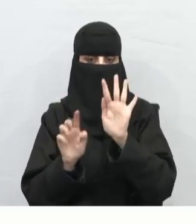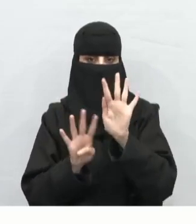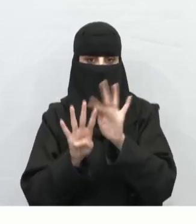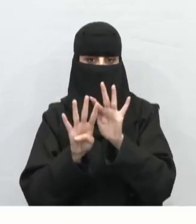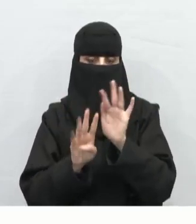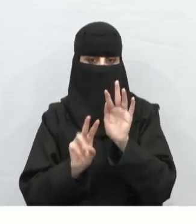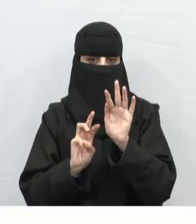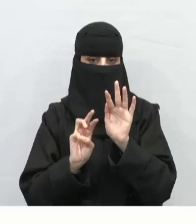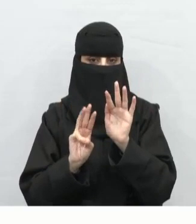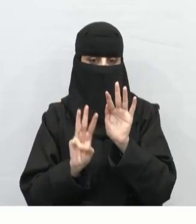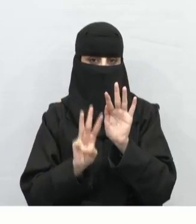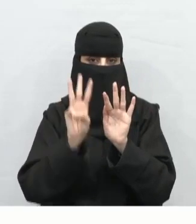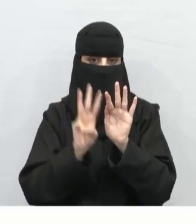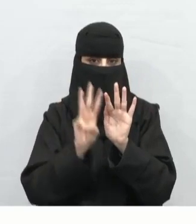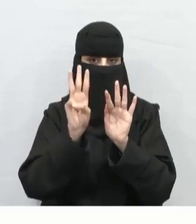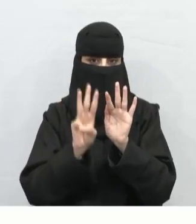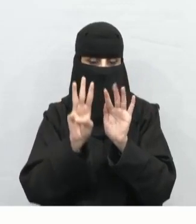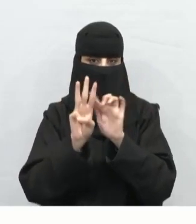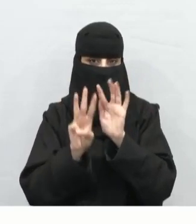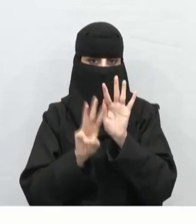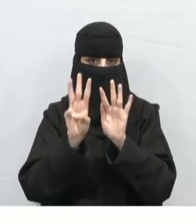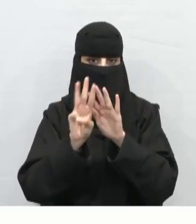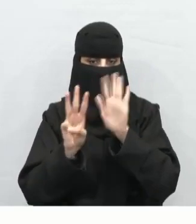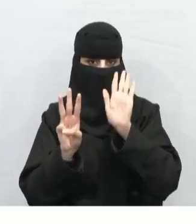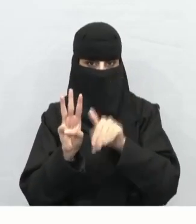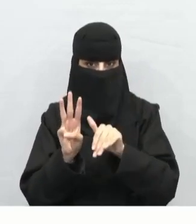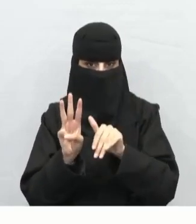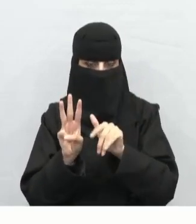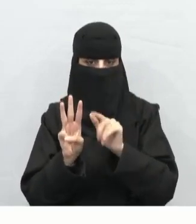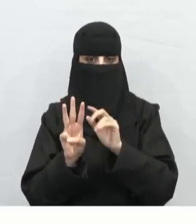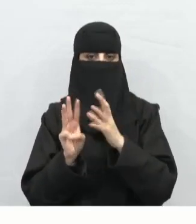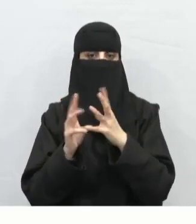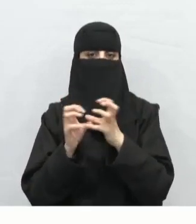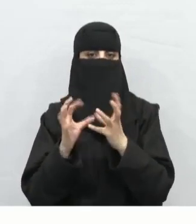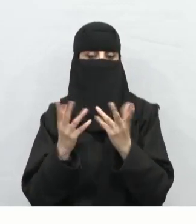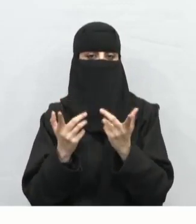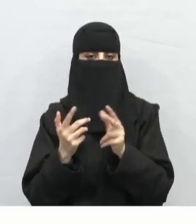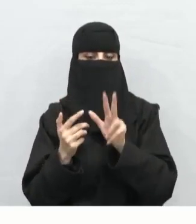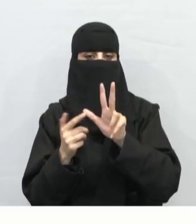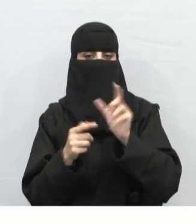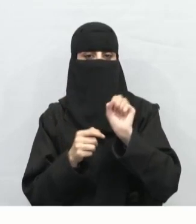ولا تنطق هيا اقراوا هذه الكلمه مره اخرى